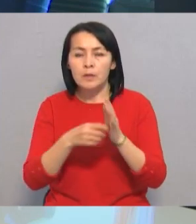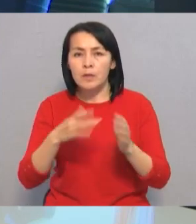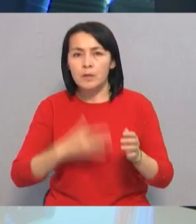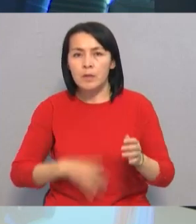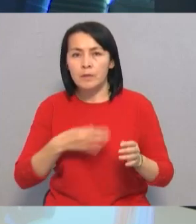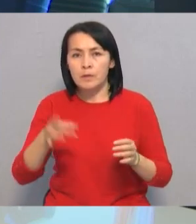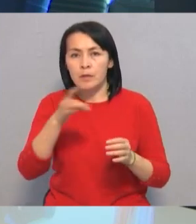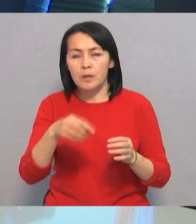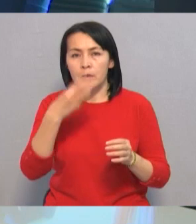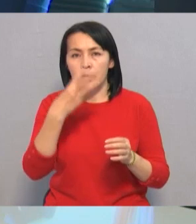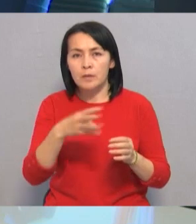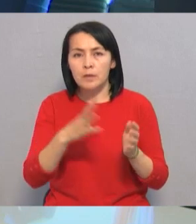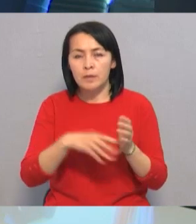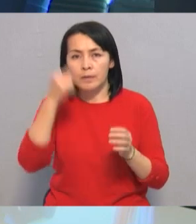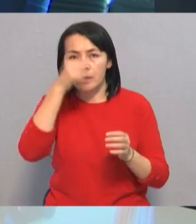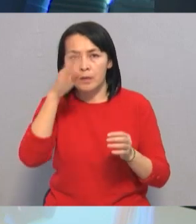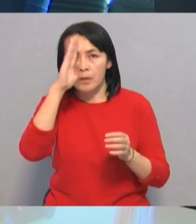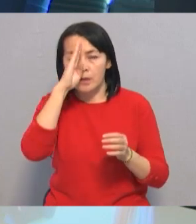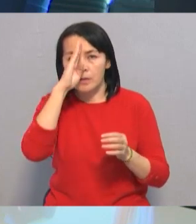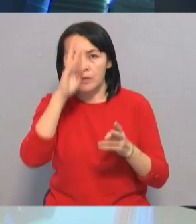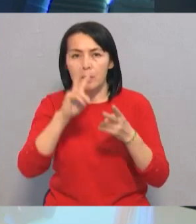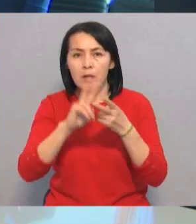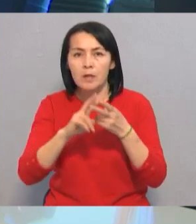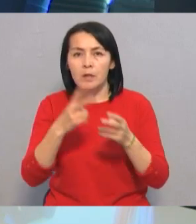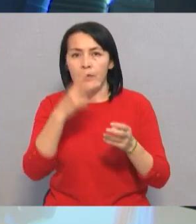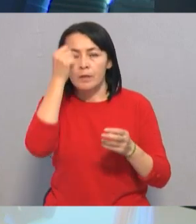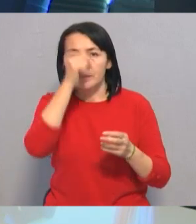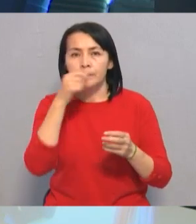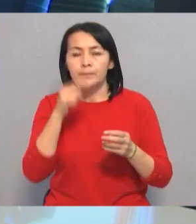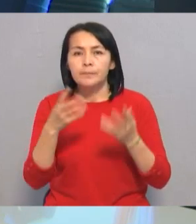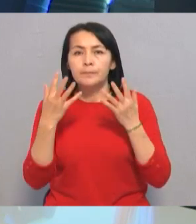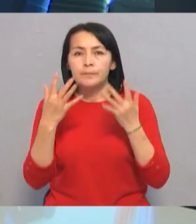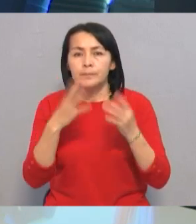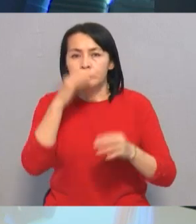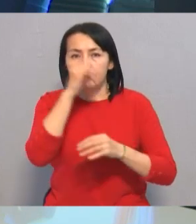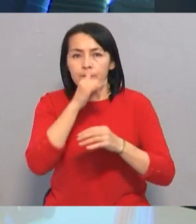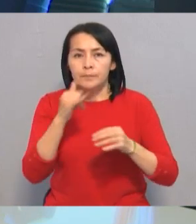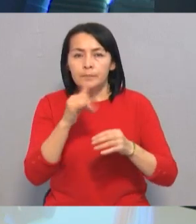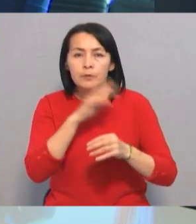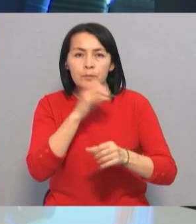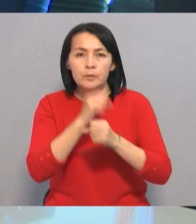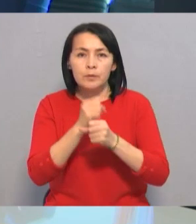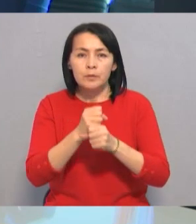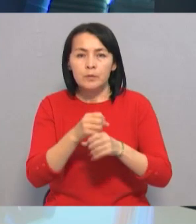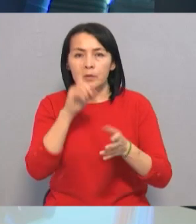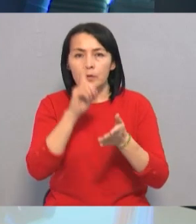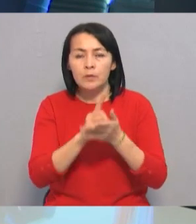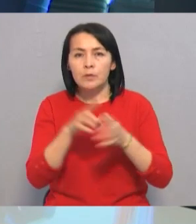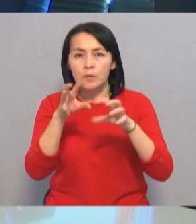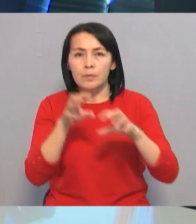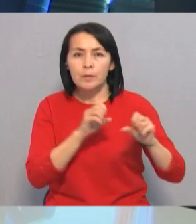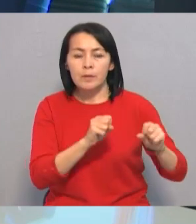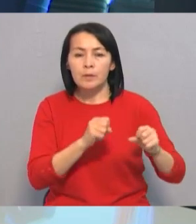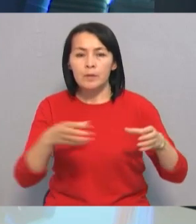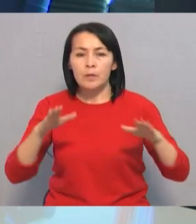Сарыгашского района. 39-летнего мужчину осудили на 2 года. Столько же он не сможет занимать должности в правоохранительной